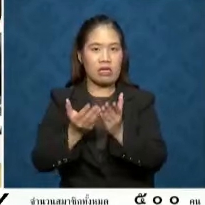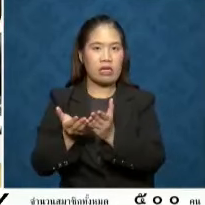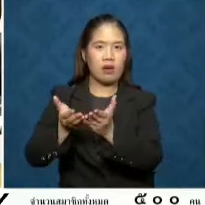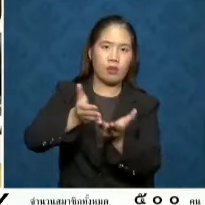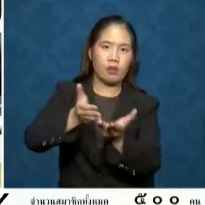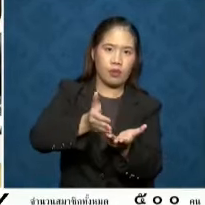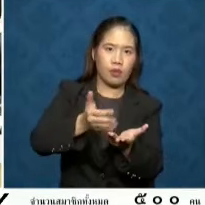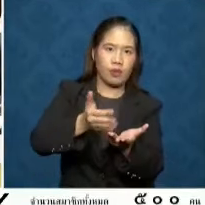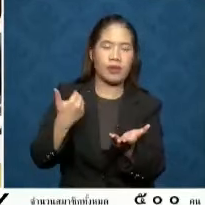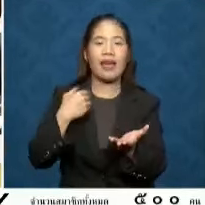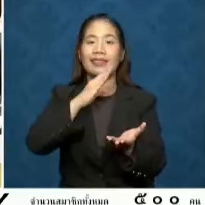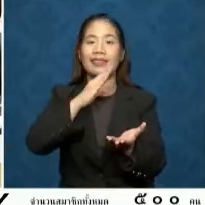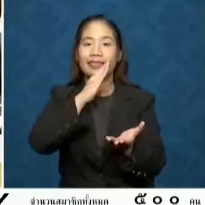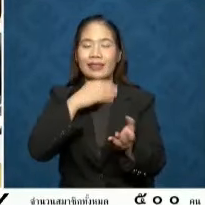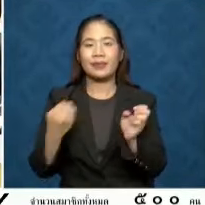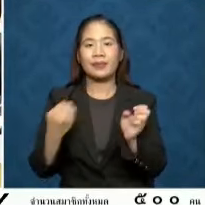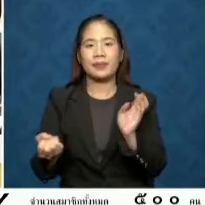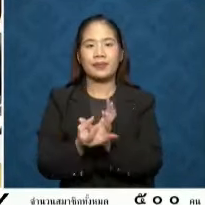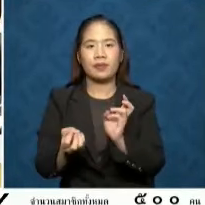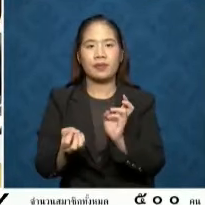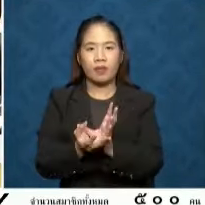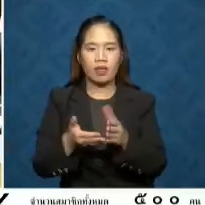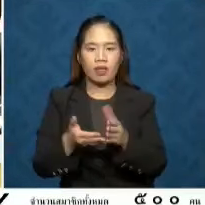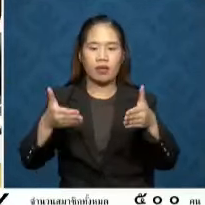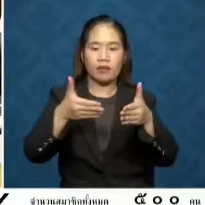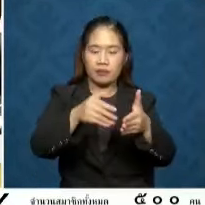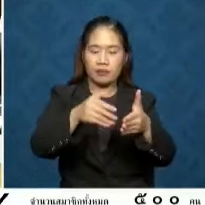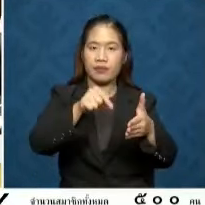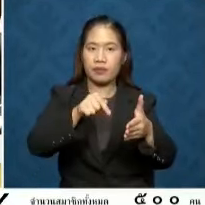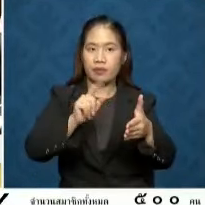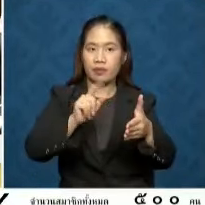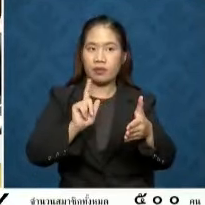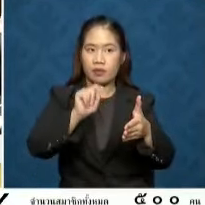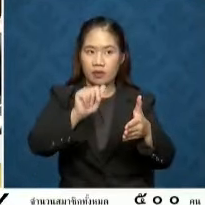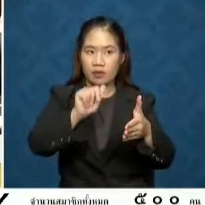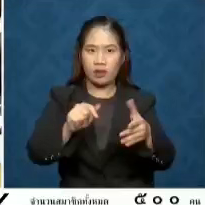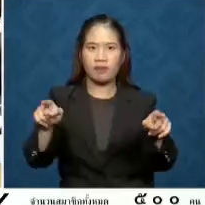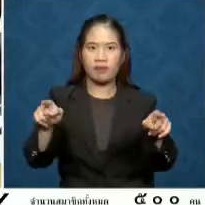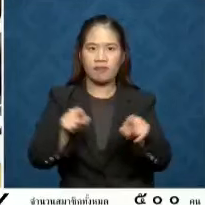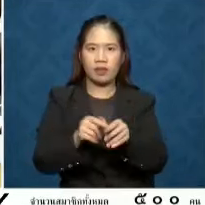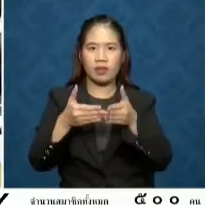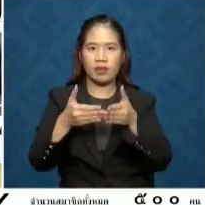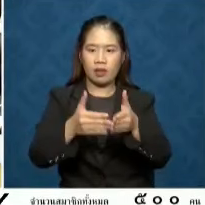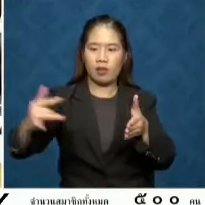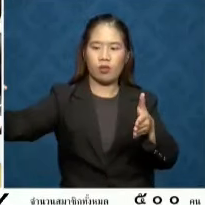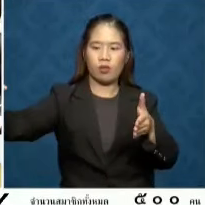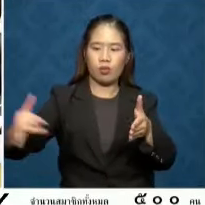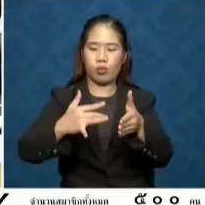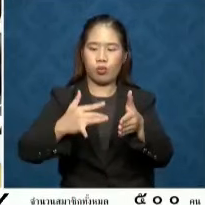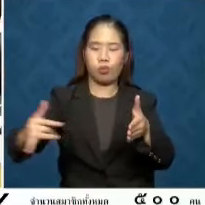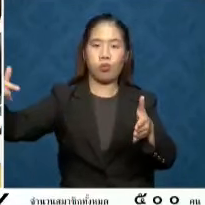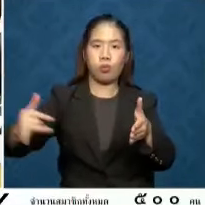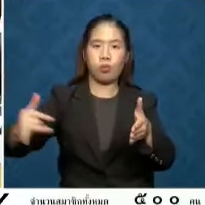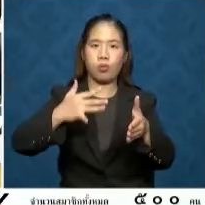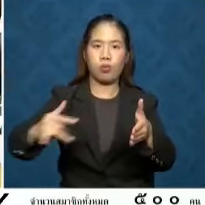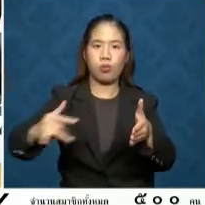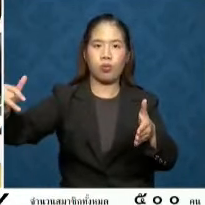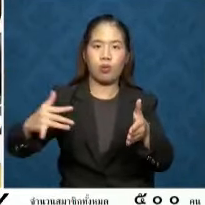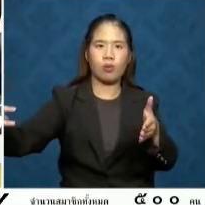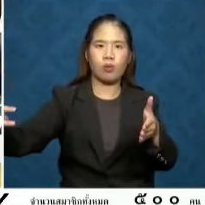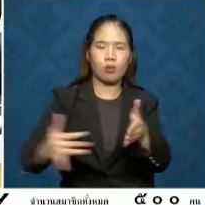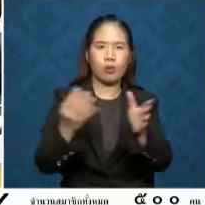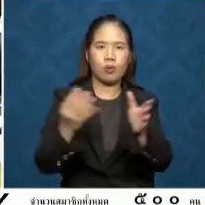ท่านประธานถ้าความเสียหายมันเกิดจากเวฟเบรกเกอร์ที่มันเริ่มจากกระรับแรงกระแทกจากคลื่นไม่ไหวพอมันพังหลุดออกม